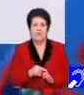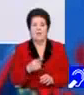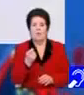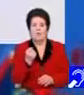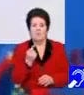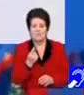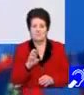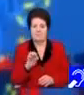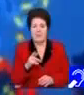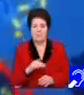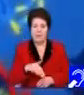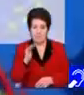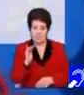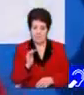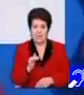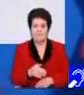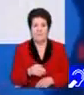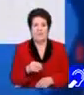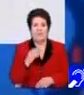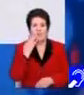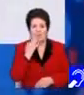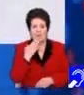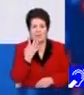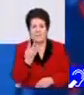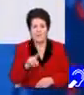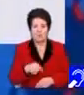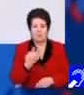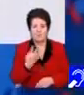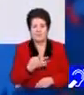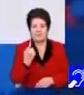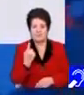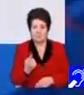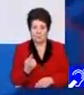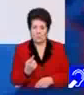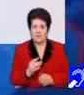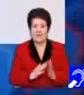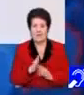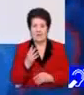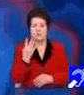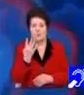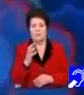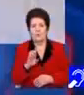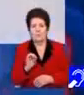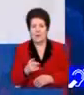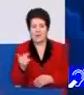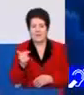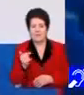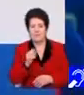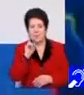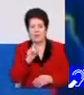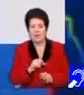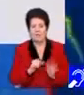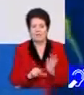cu 11 bani mai mult. Leul românesc va fi cotat la 4 lei și 41 de bani, în creștere cu 4 bani. Hrivna ucrainană